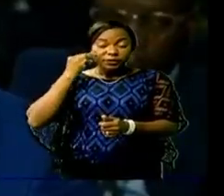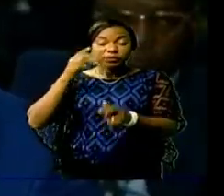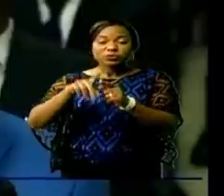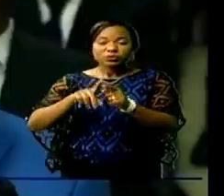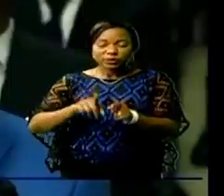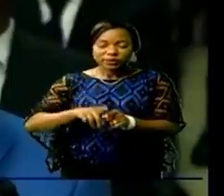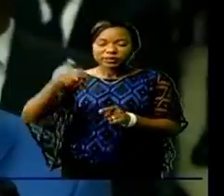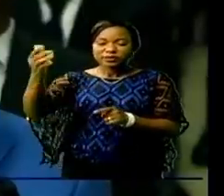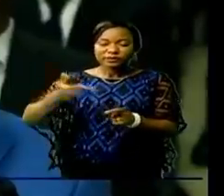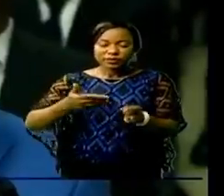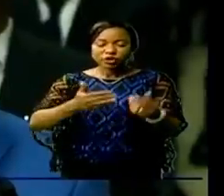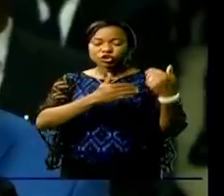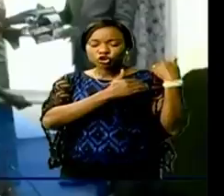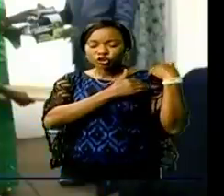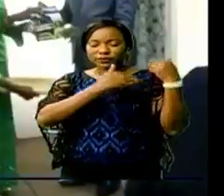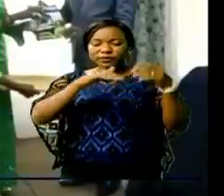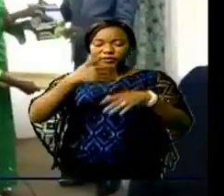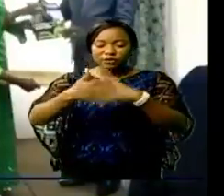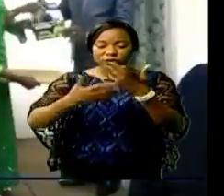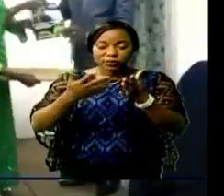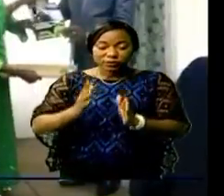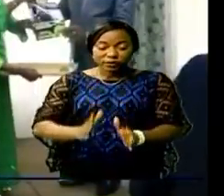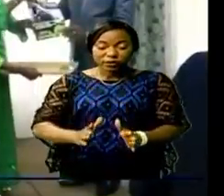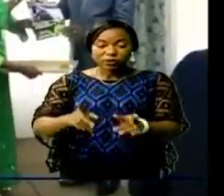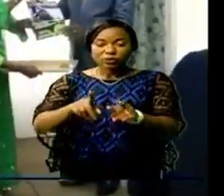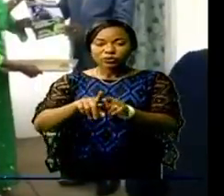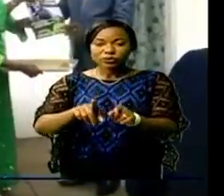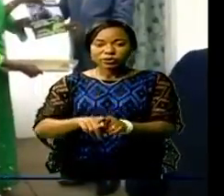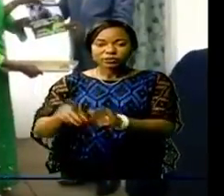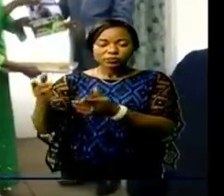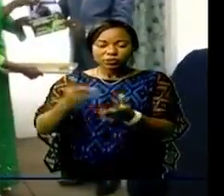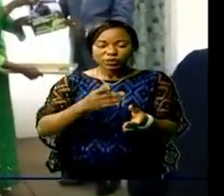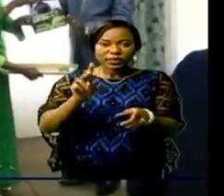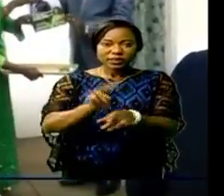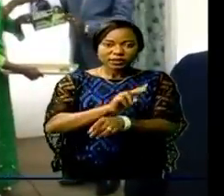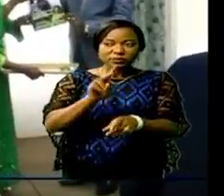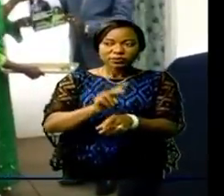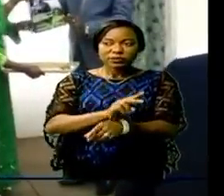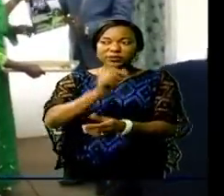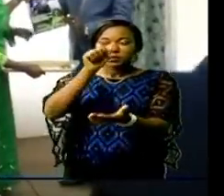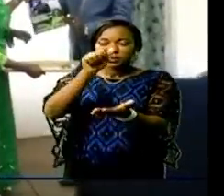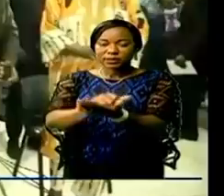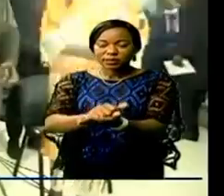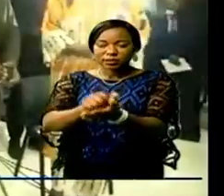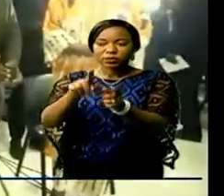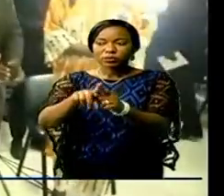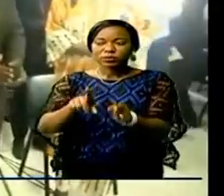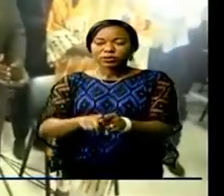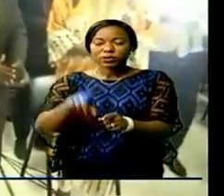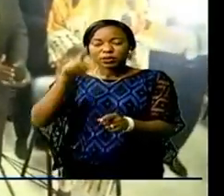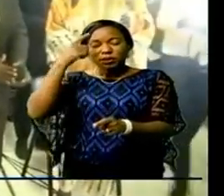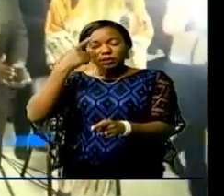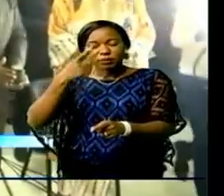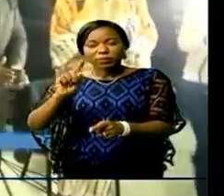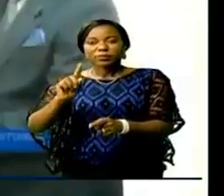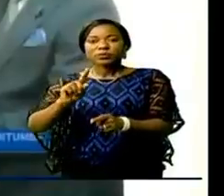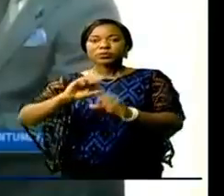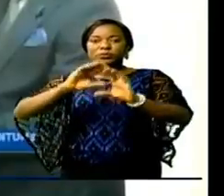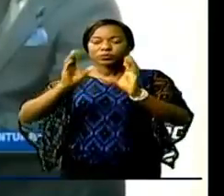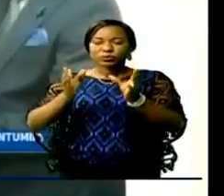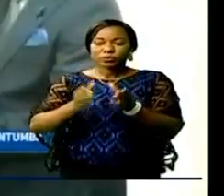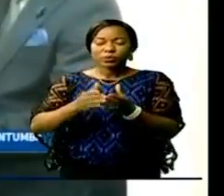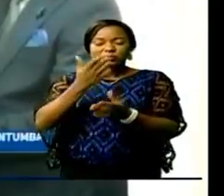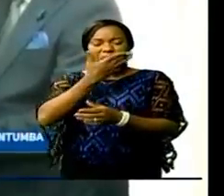les chefs des entreprises publiques de s'acquérir de cette revue et de l'exploiter au maximum afin de pouvoir en tirer toute la substance intellectuelle et une